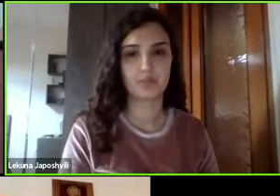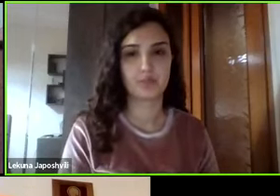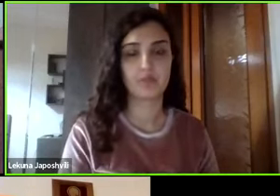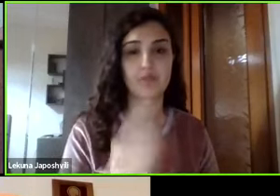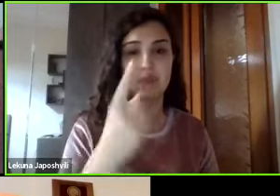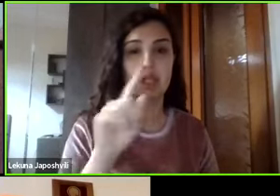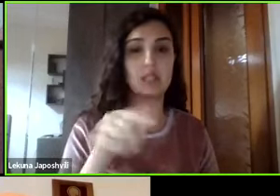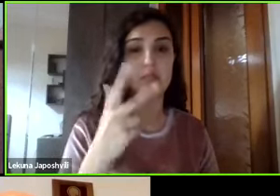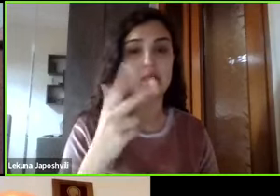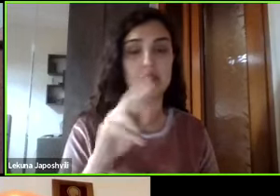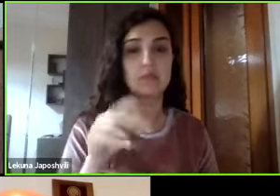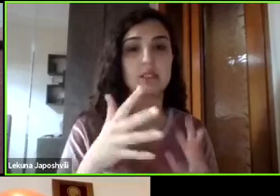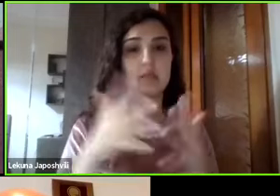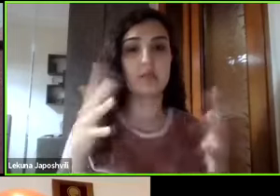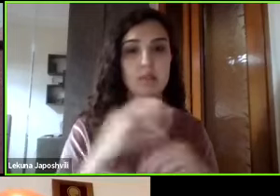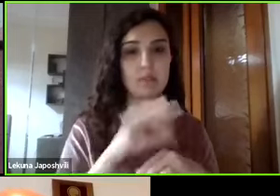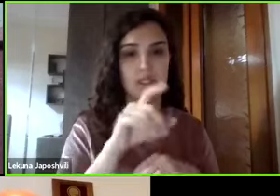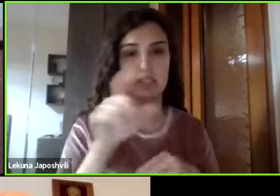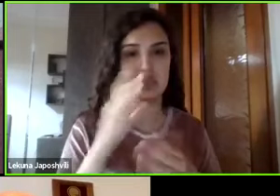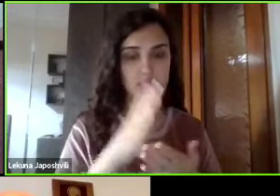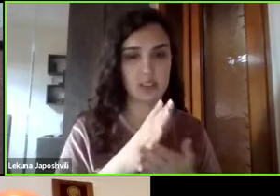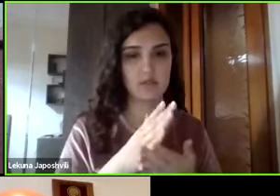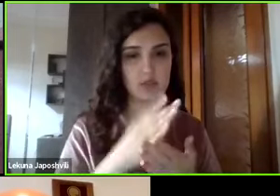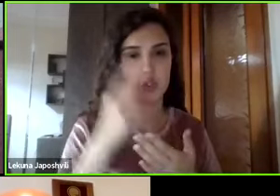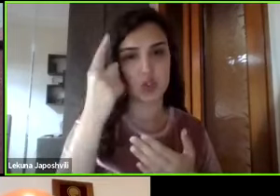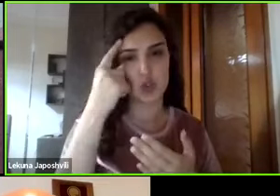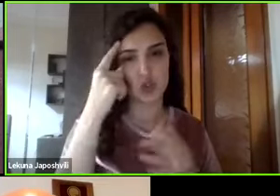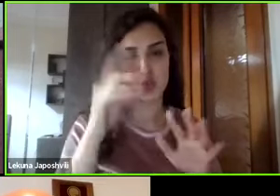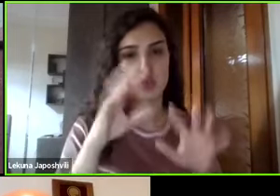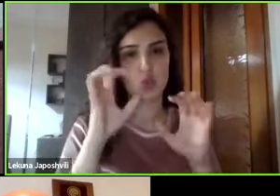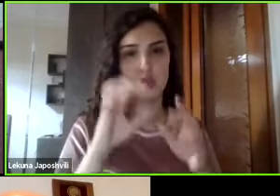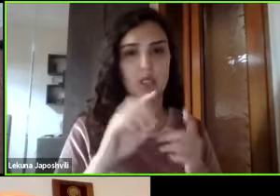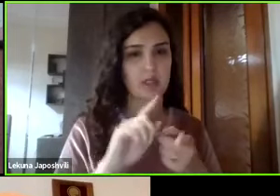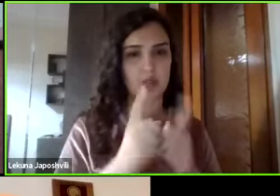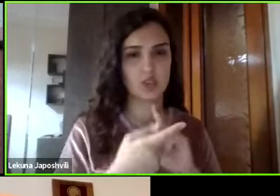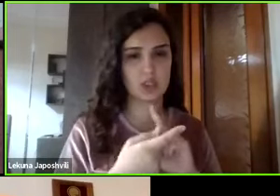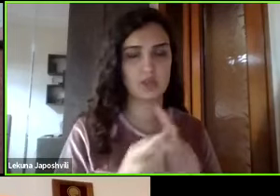1/13 და უფრო მეტ პაციენტს აღენიშნება ცნობიერების შეცვლა.